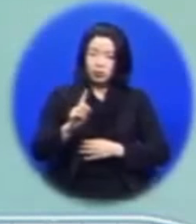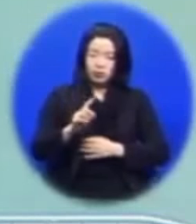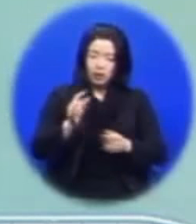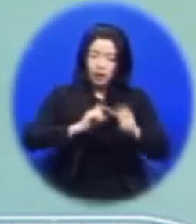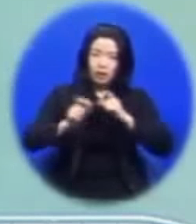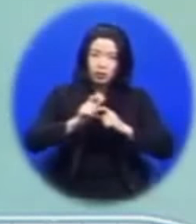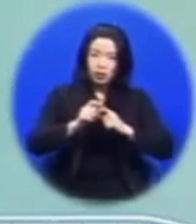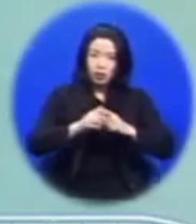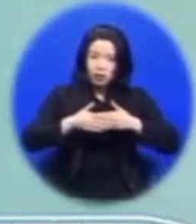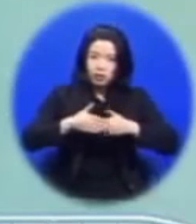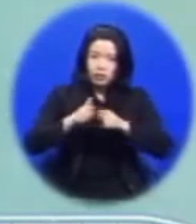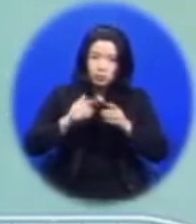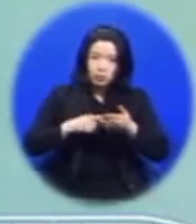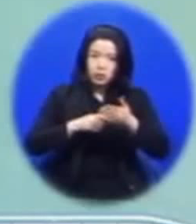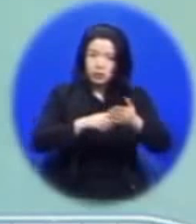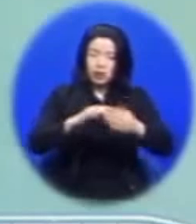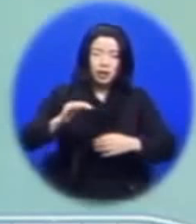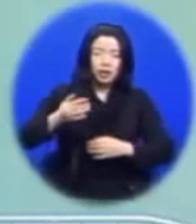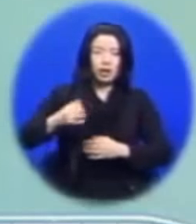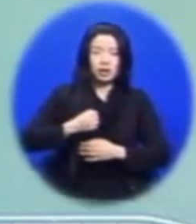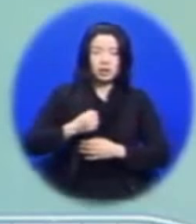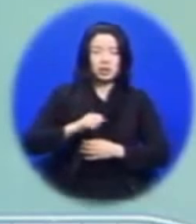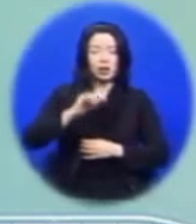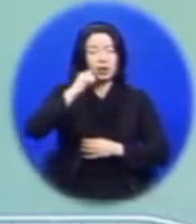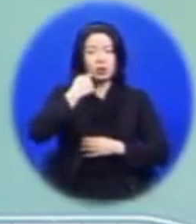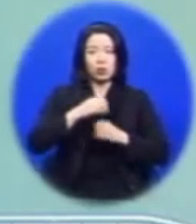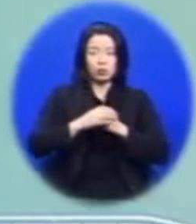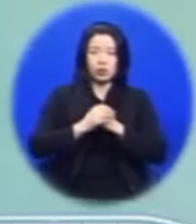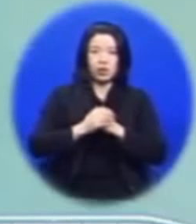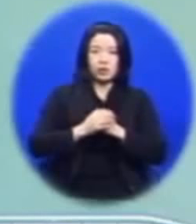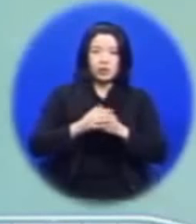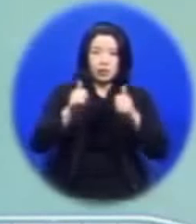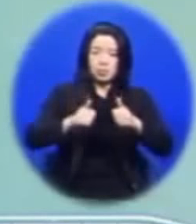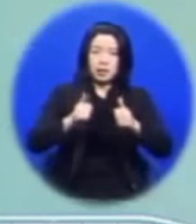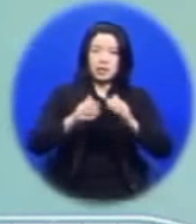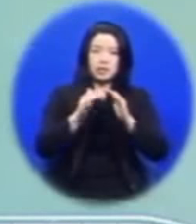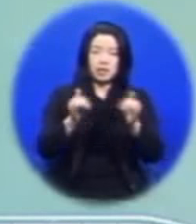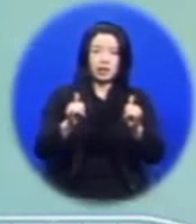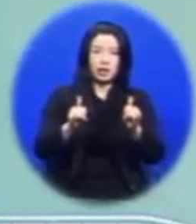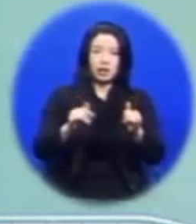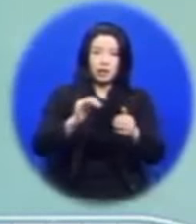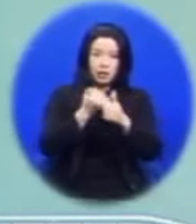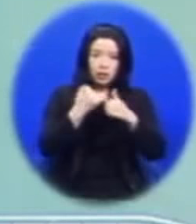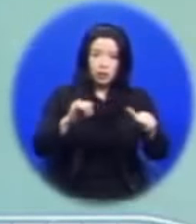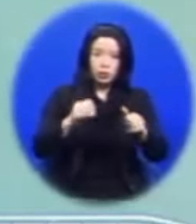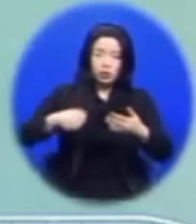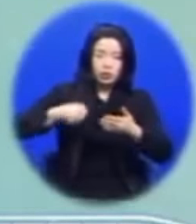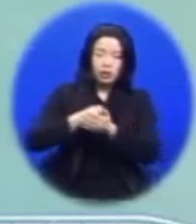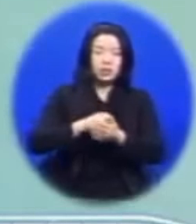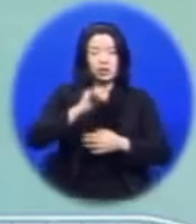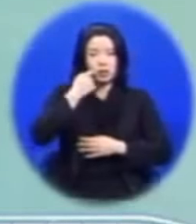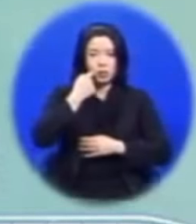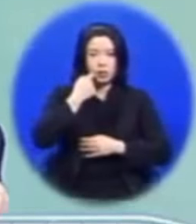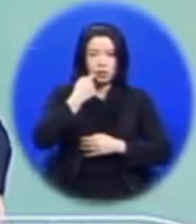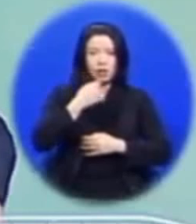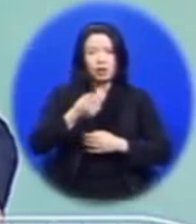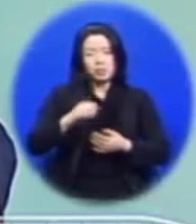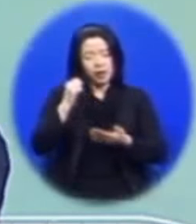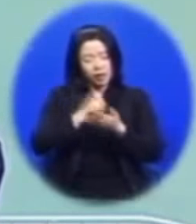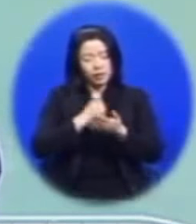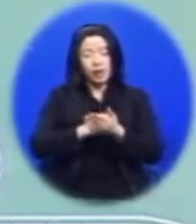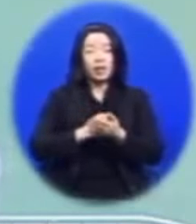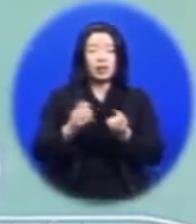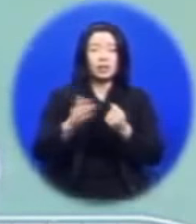진행하기가 어려워졌어요 판사가 뭘 이혼을 결정하기도 그래서 다도 딱해서